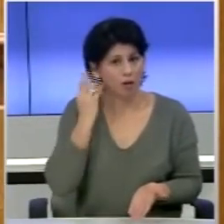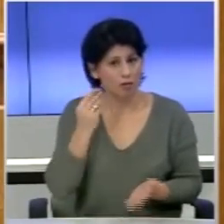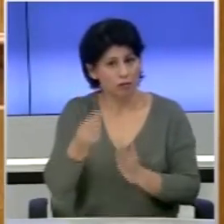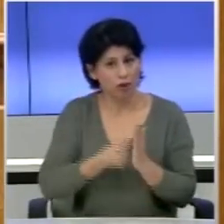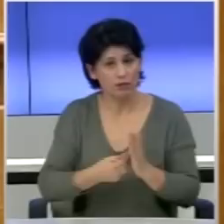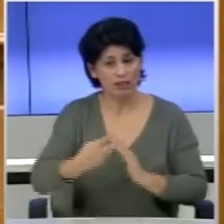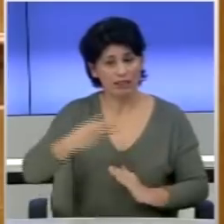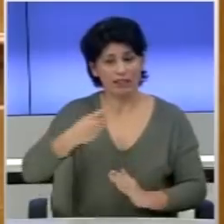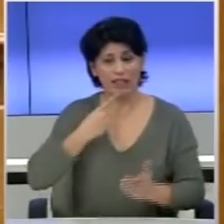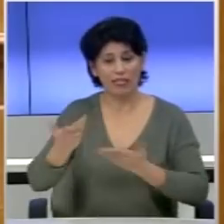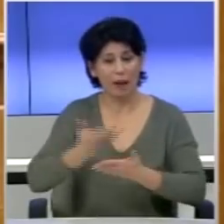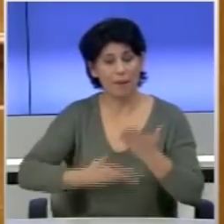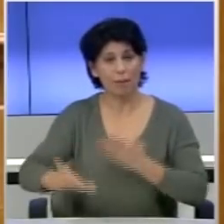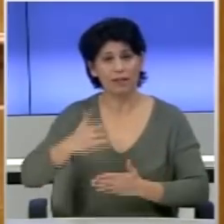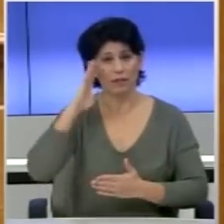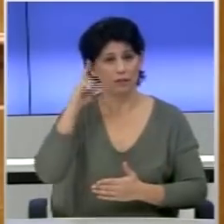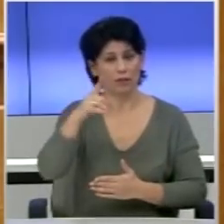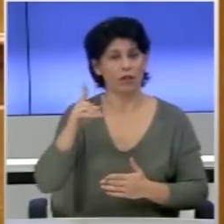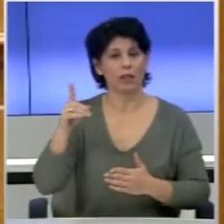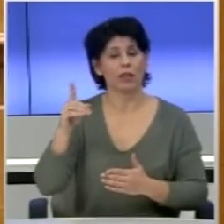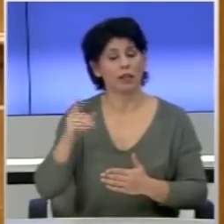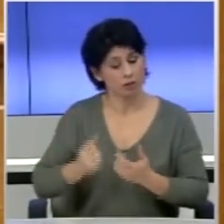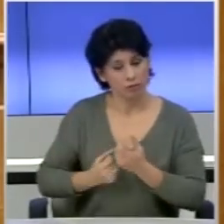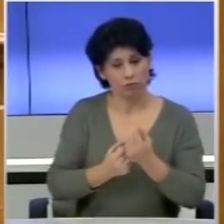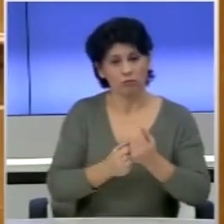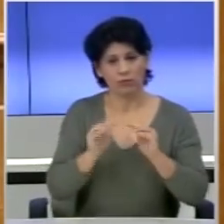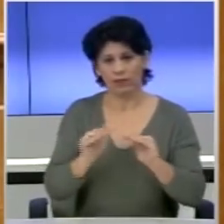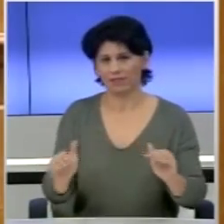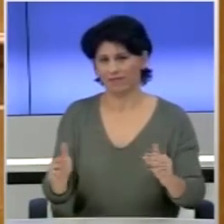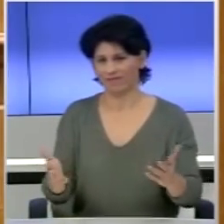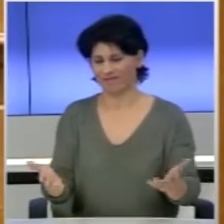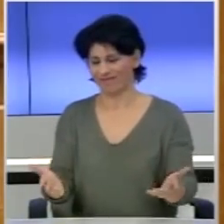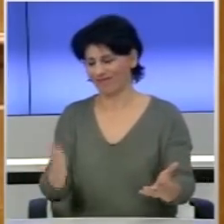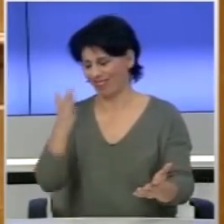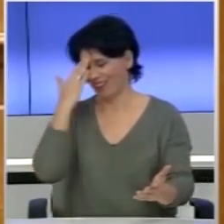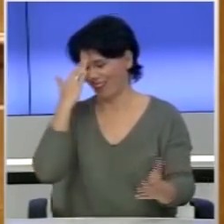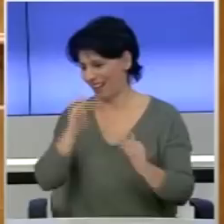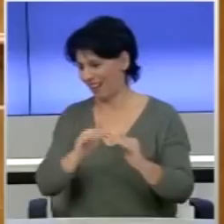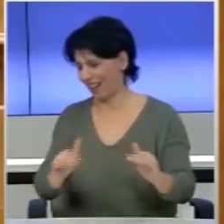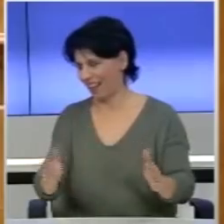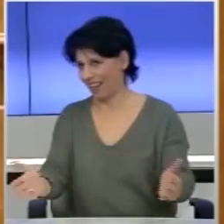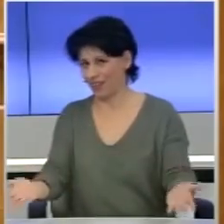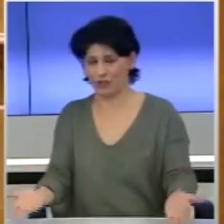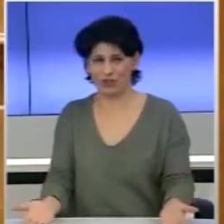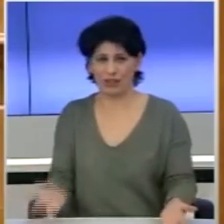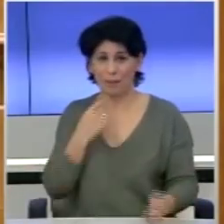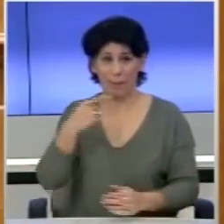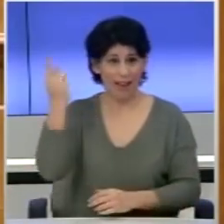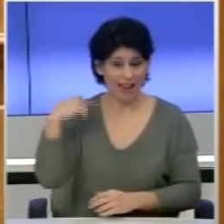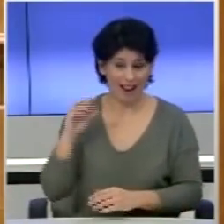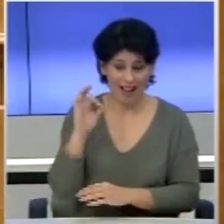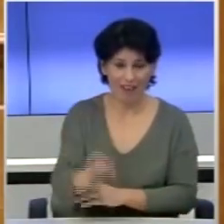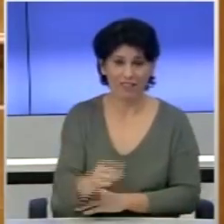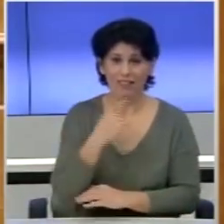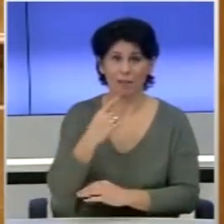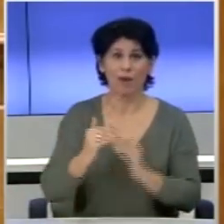ΣΥΡΙΖΑ διαπραγματευόταν με τη ΣΥΠΑ υπέρ της ειρήνης. Έλεος. Βέβαια, εδώ πέρσι έφτασε να μας πει ότι